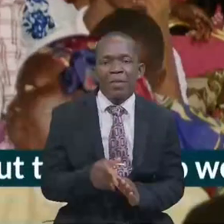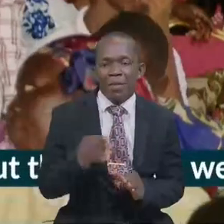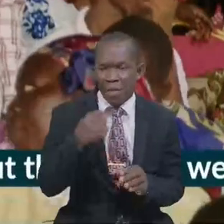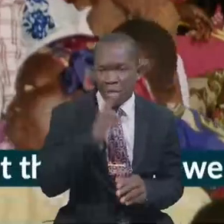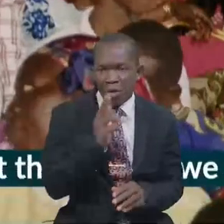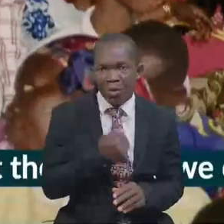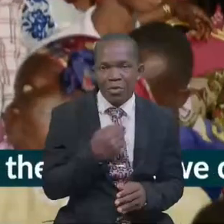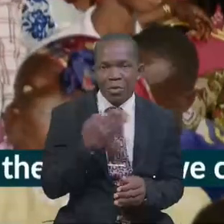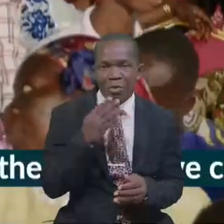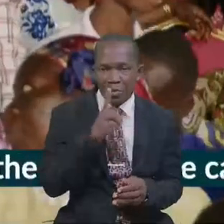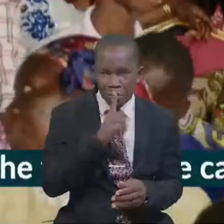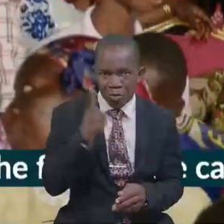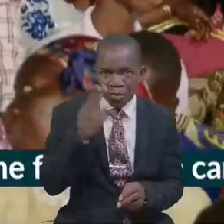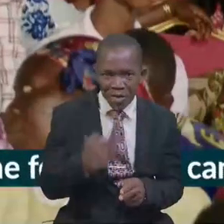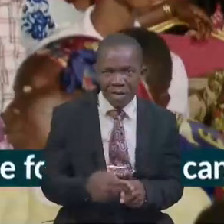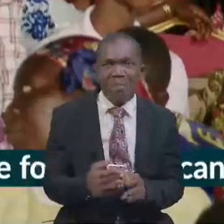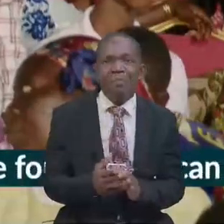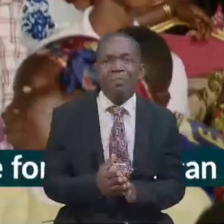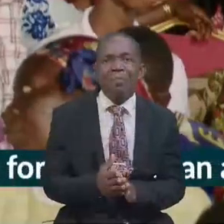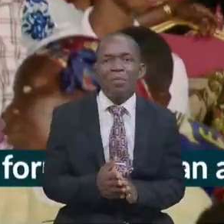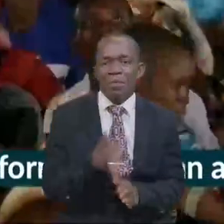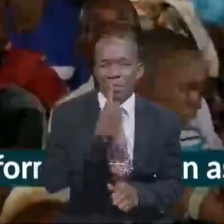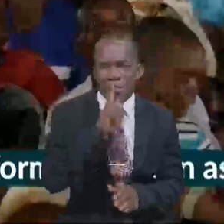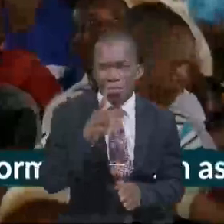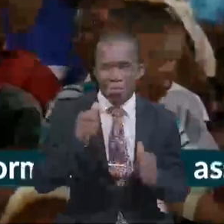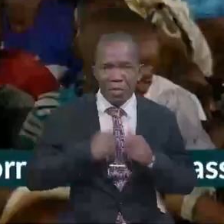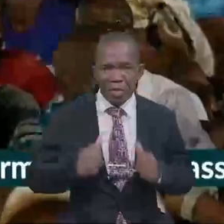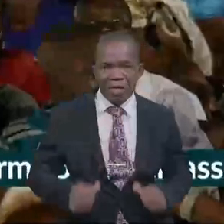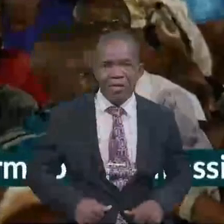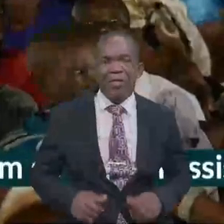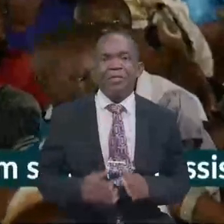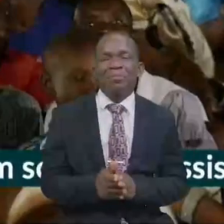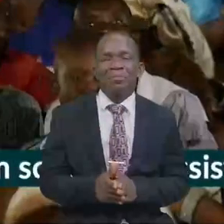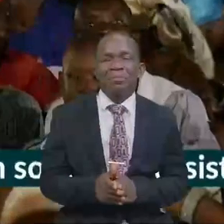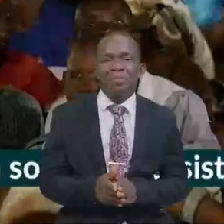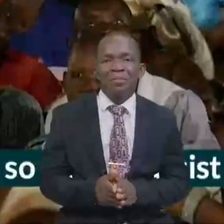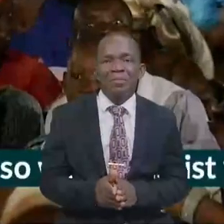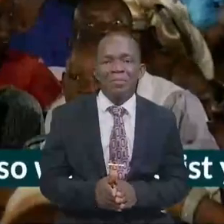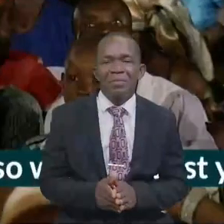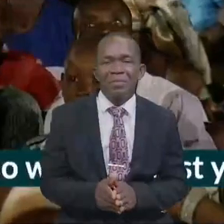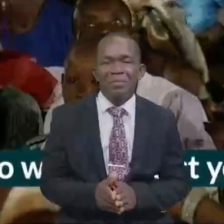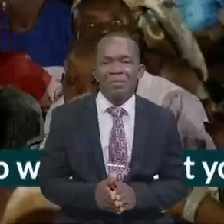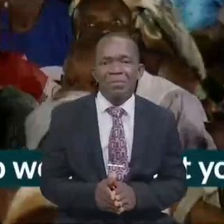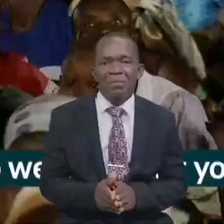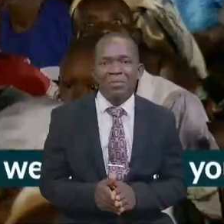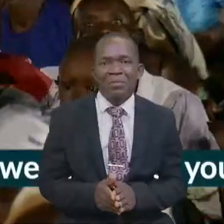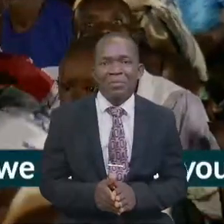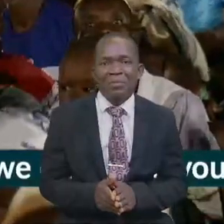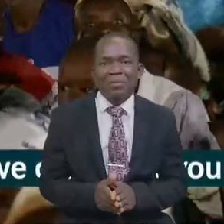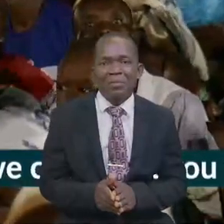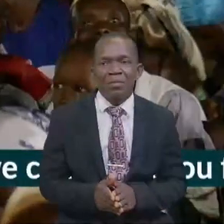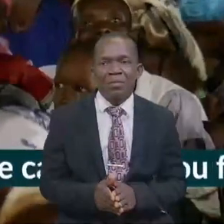Donc, n'importe où nous sommes, dans nos nations, dans nos pays, dans nos régions, là où nous sommes sur le champ de